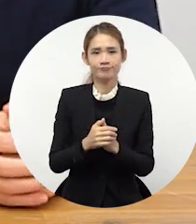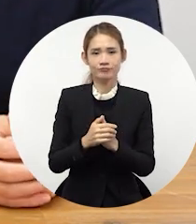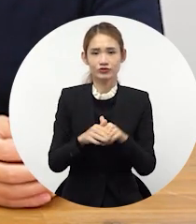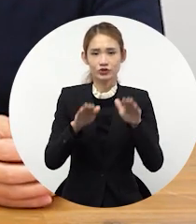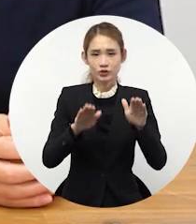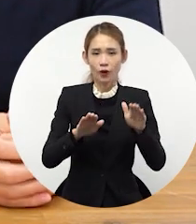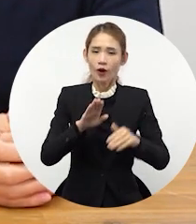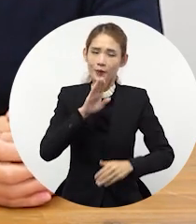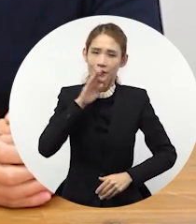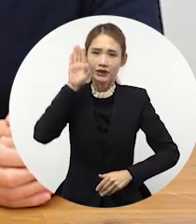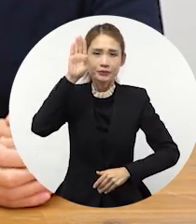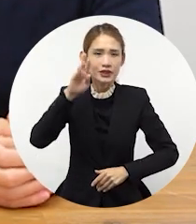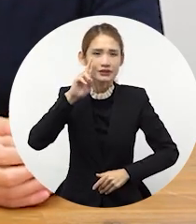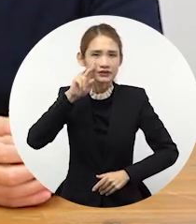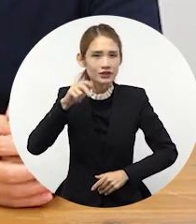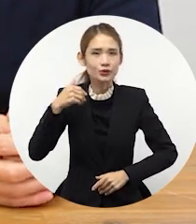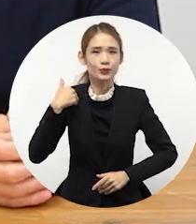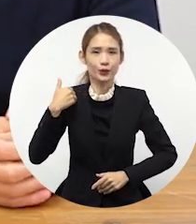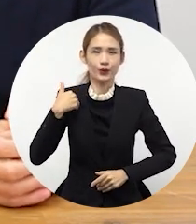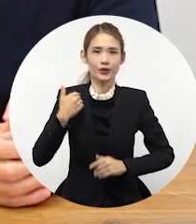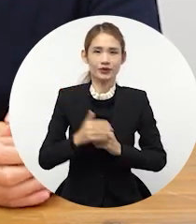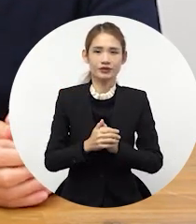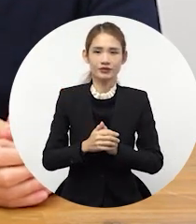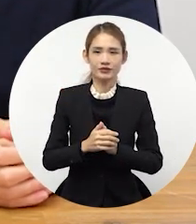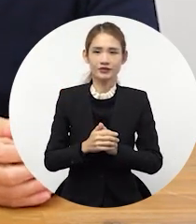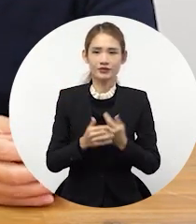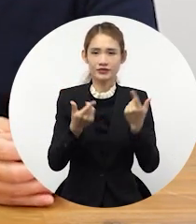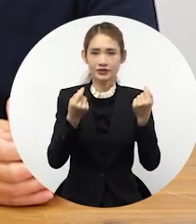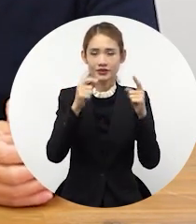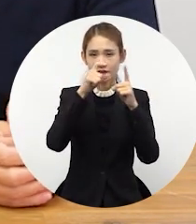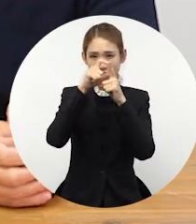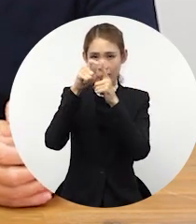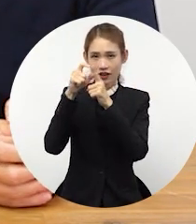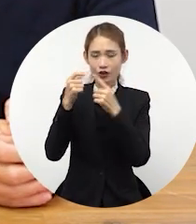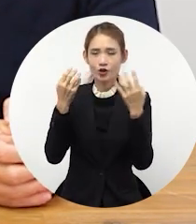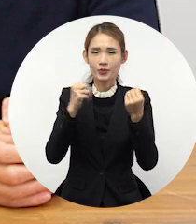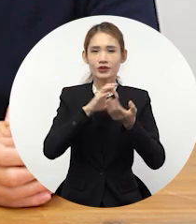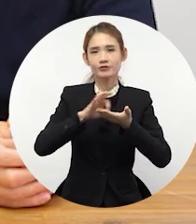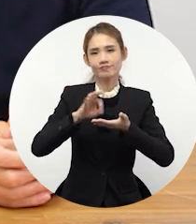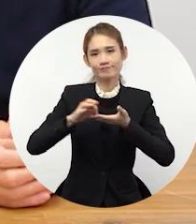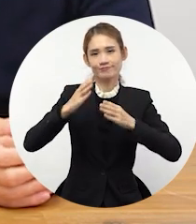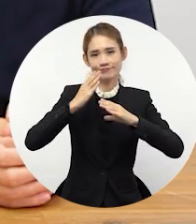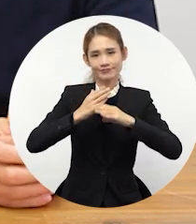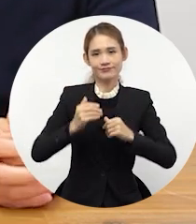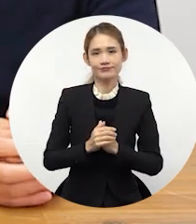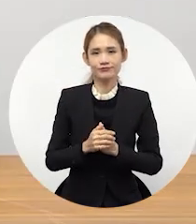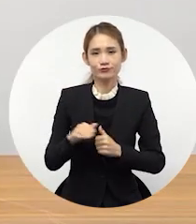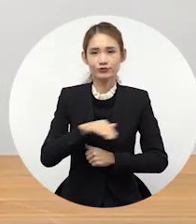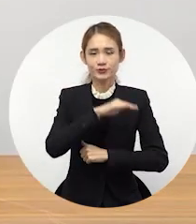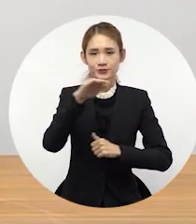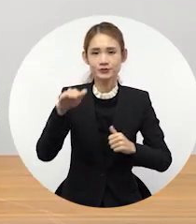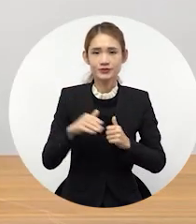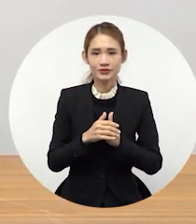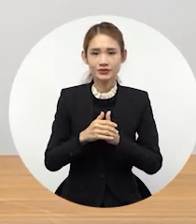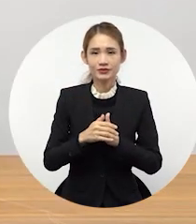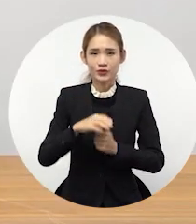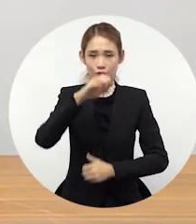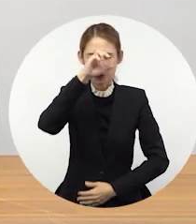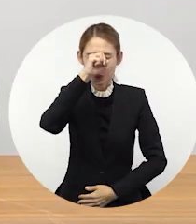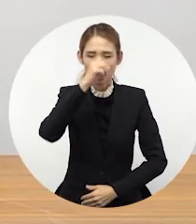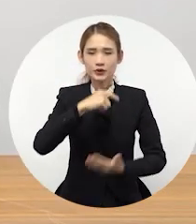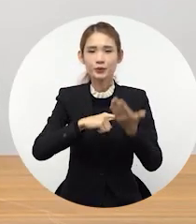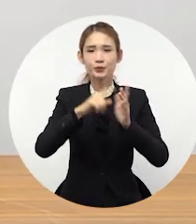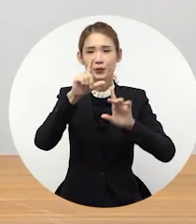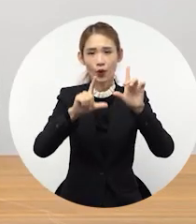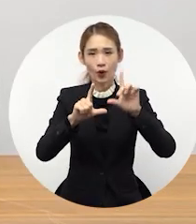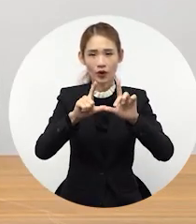때문에 현재는 맞고 미래는 틀릴 수도 있지만 그런 단어들이 우리가 많이 사용하고 있죠, 일상 속에서. 그리고 우리가 오늘 옳은